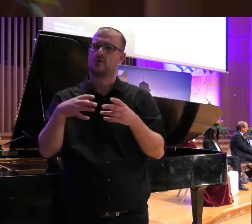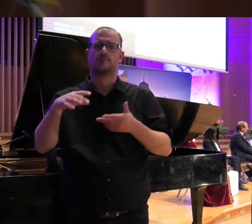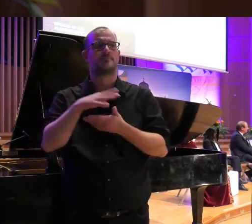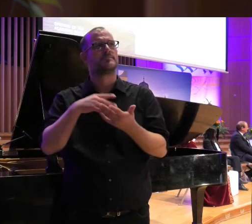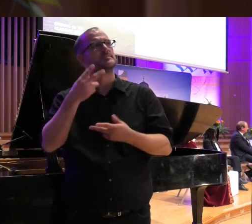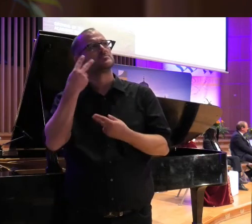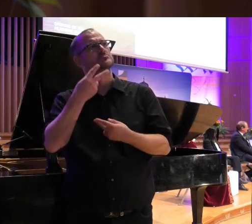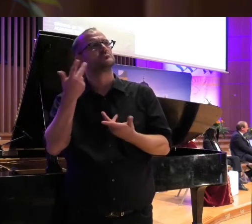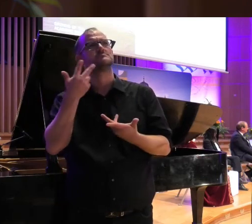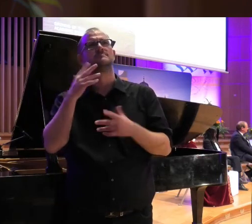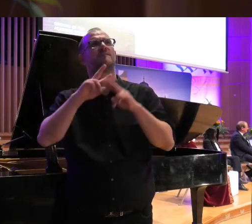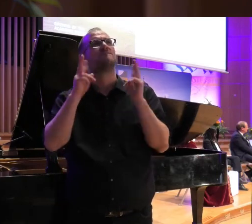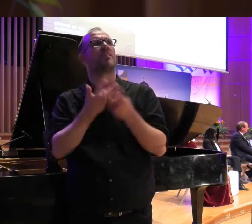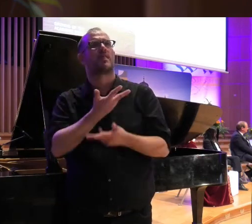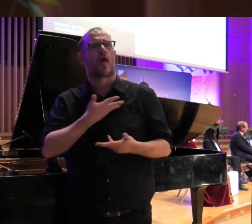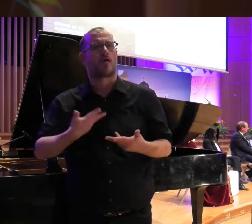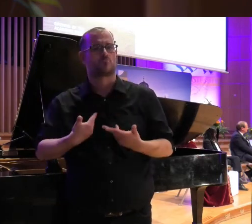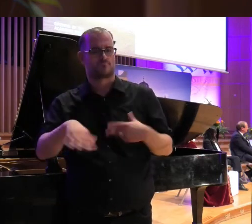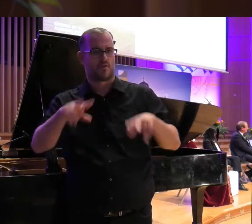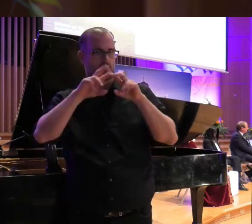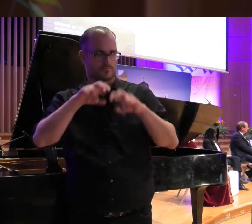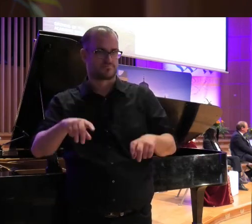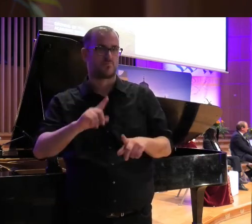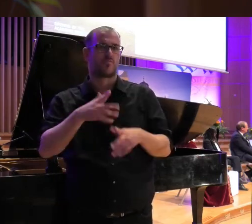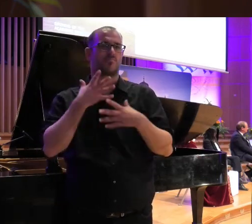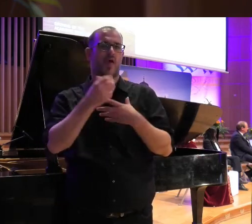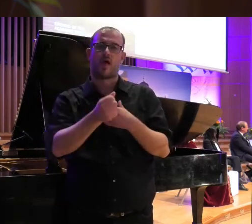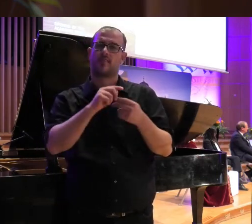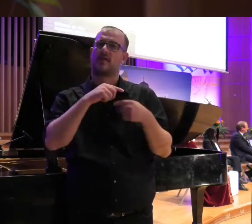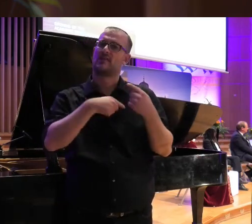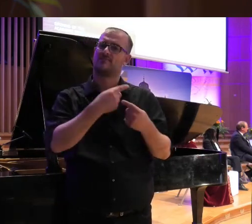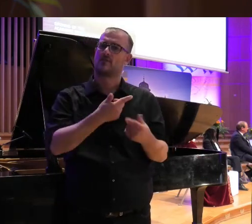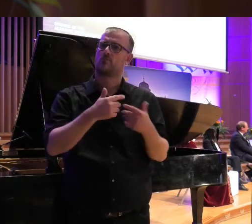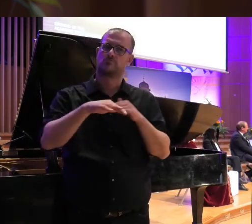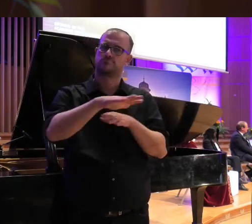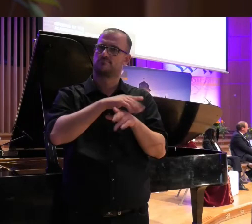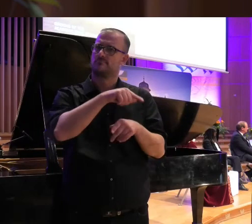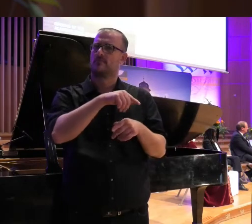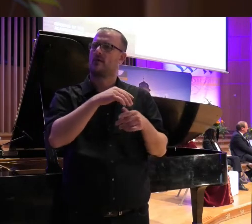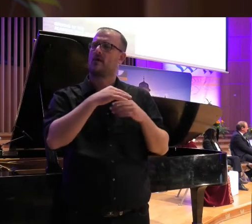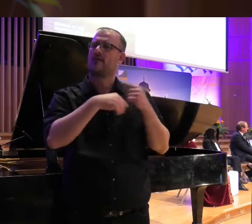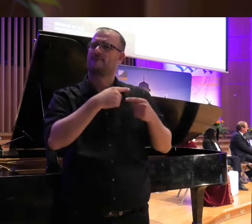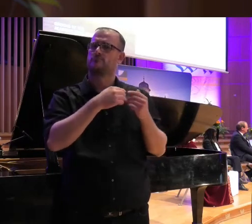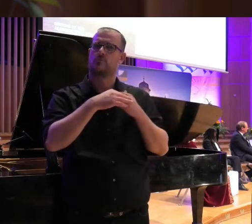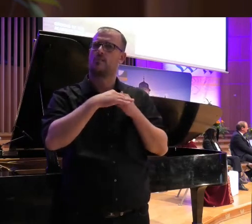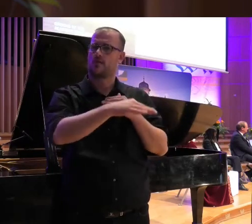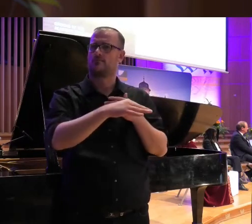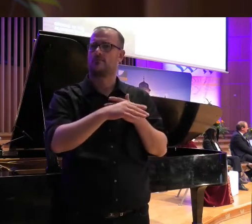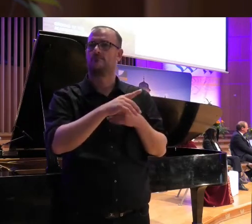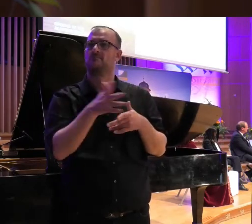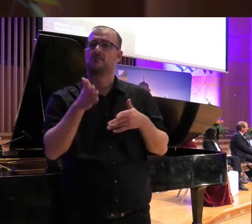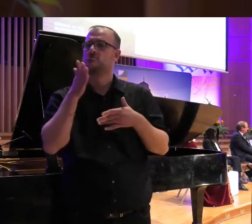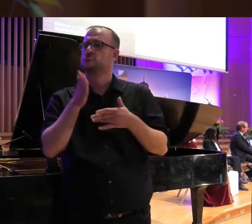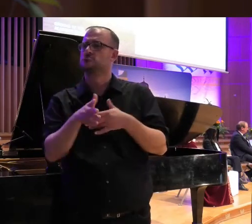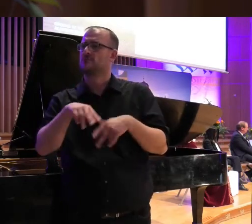der weltweiten Armut befassen und mit der nachhaltigen Entwicklung in Entwicklungsländern. Und ja, vielleicht noch ganz zum Ende zum